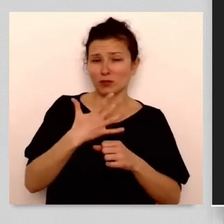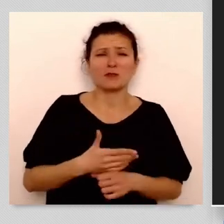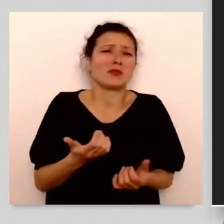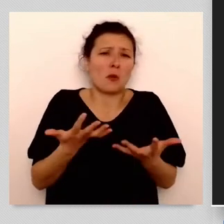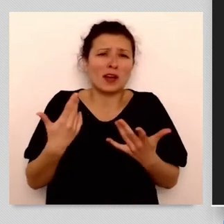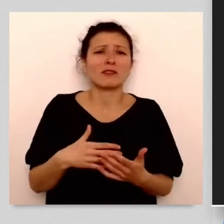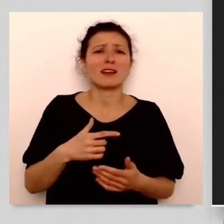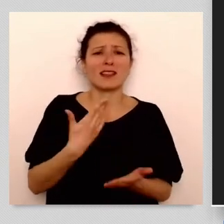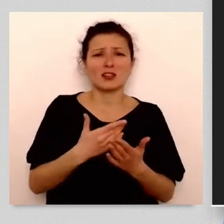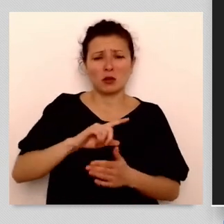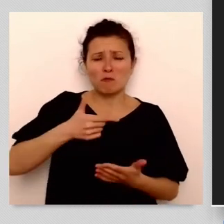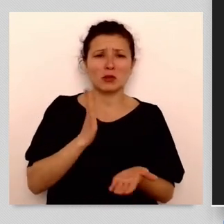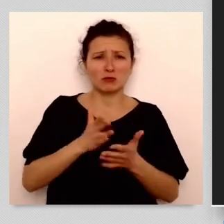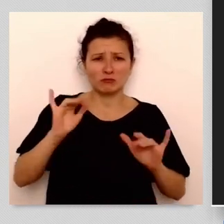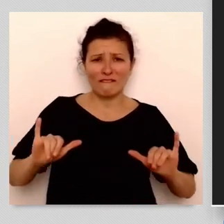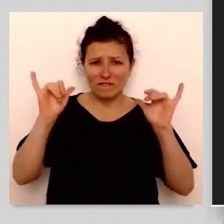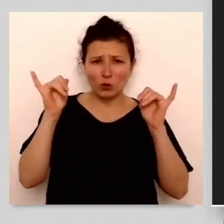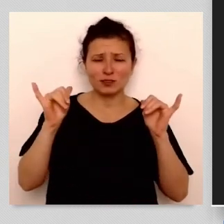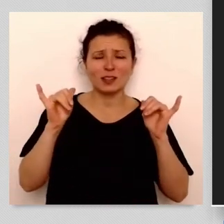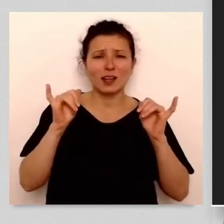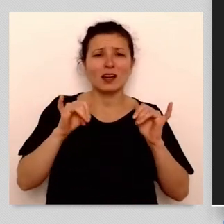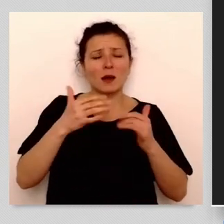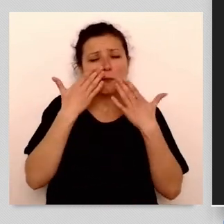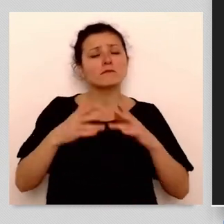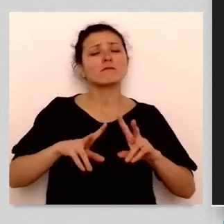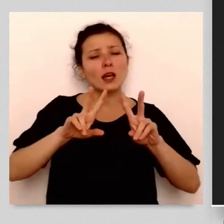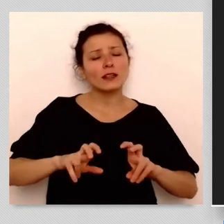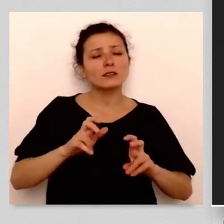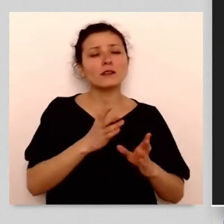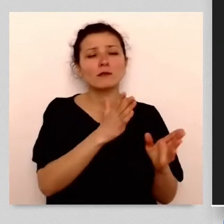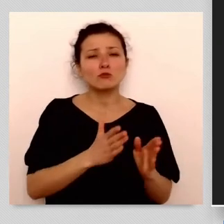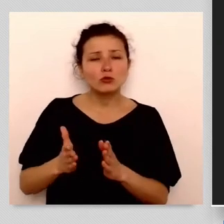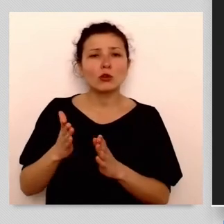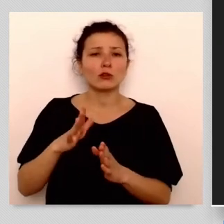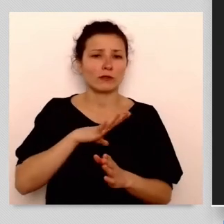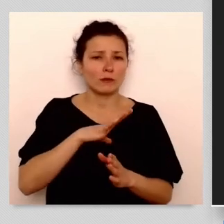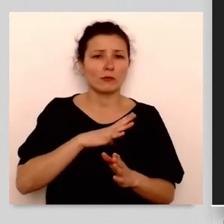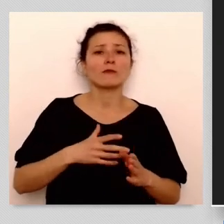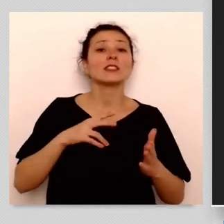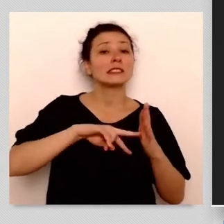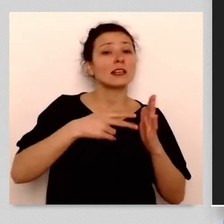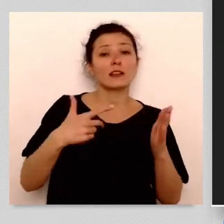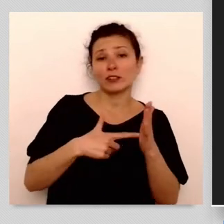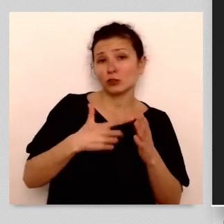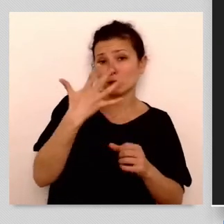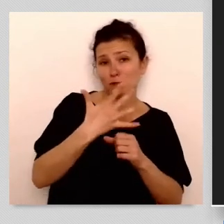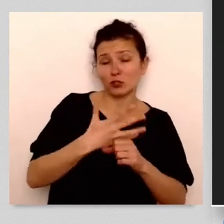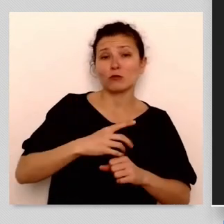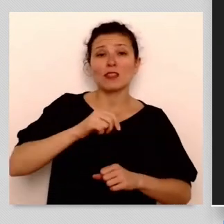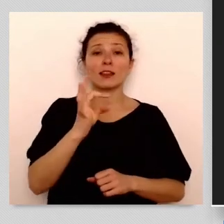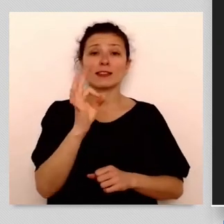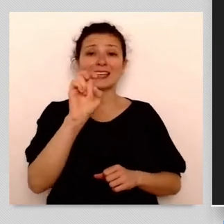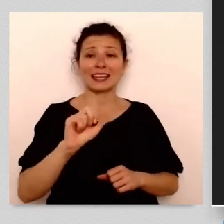wiosną położyliśmy taką analizę przygotowaną przez strategię 2050, nasz think tank, pod